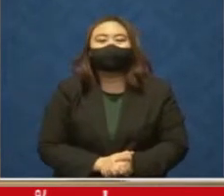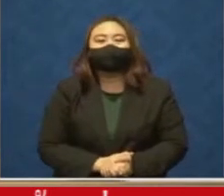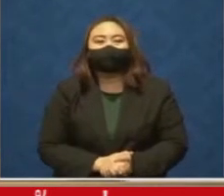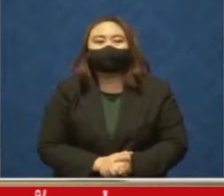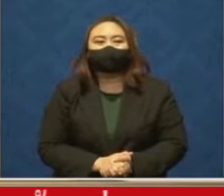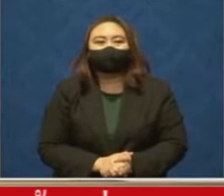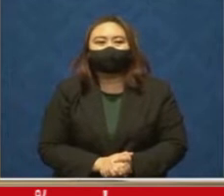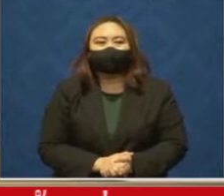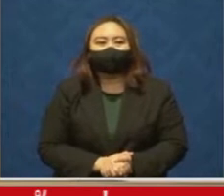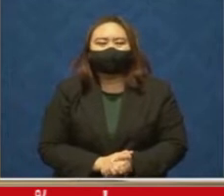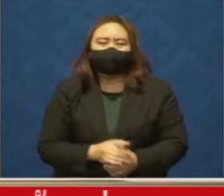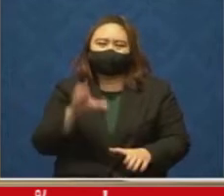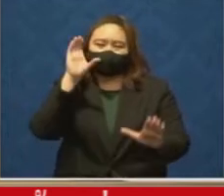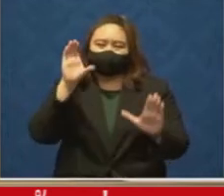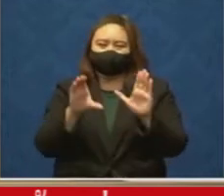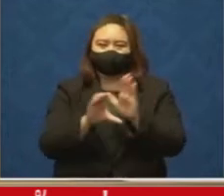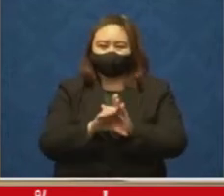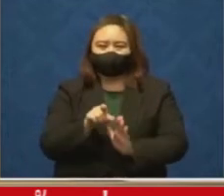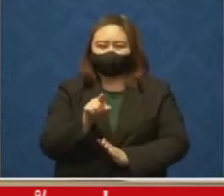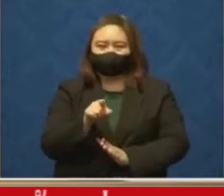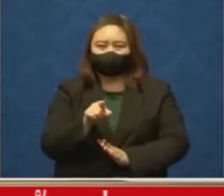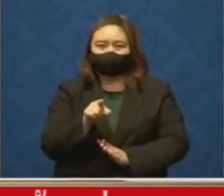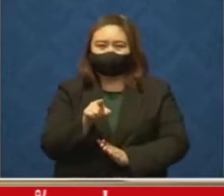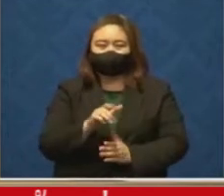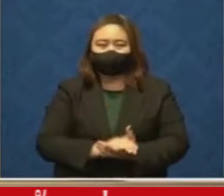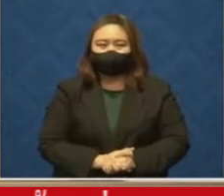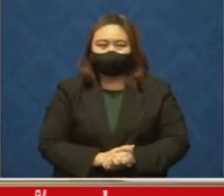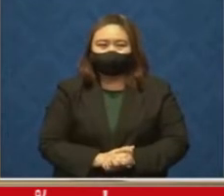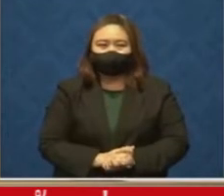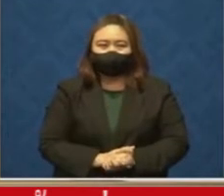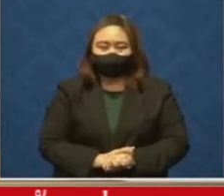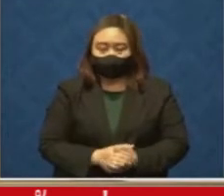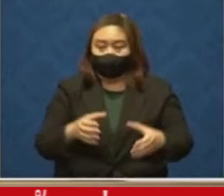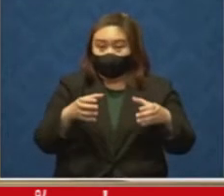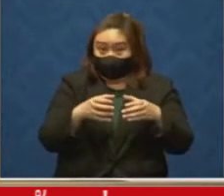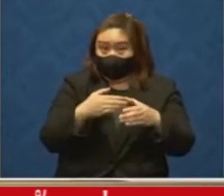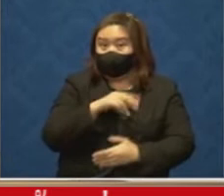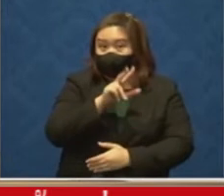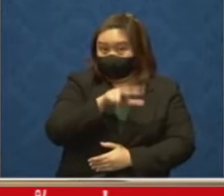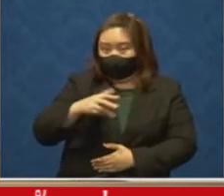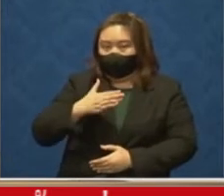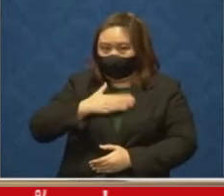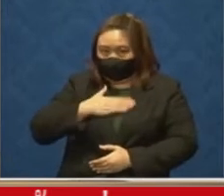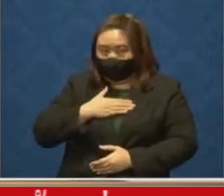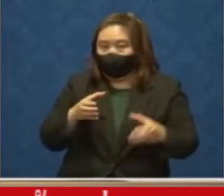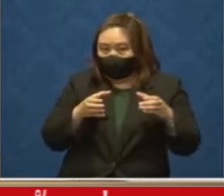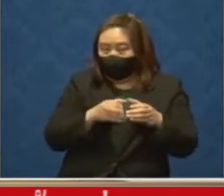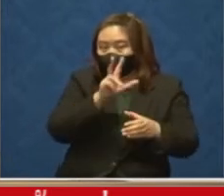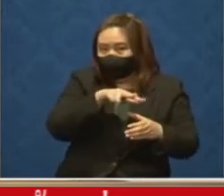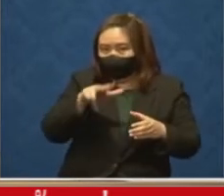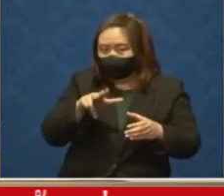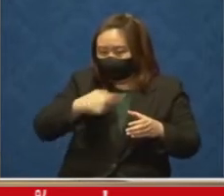ผมว่า ภารณท่คิไครับ พักเพื่อไทยผมเนี่ครับ